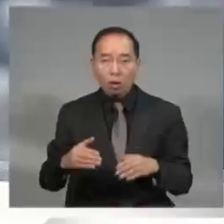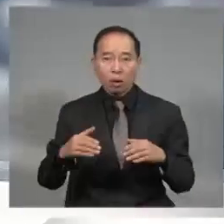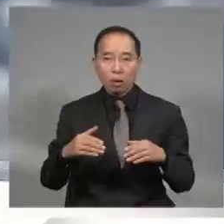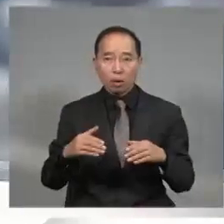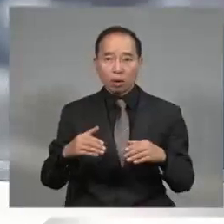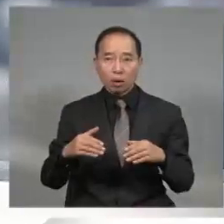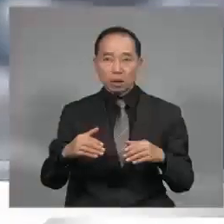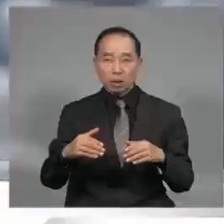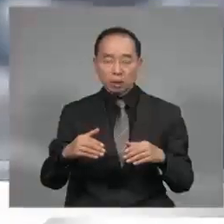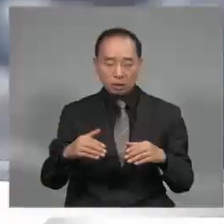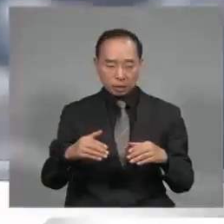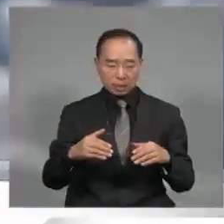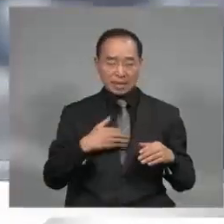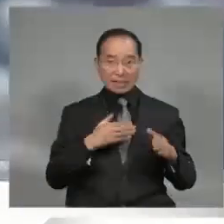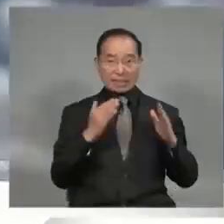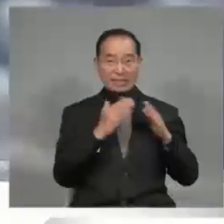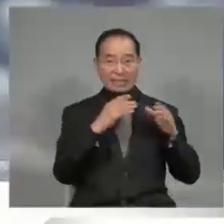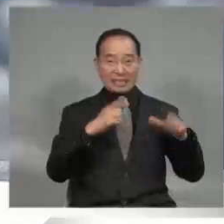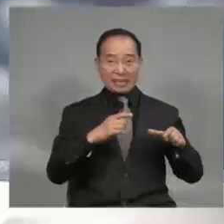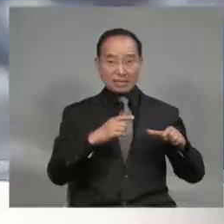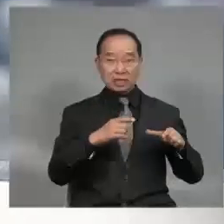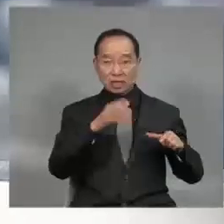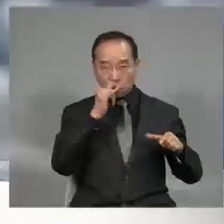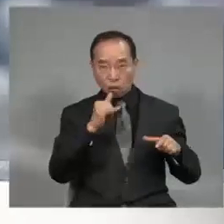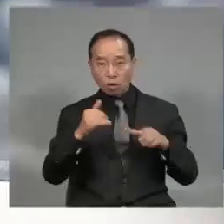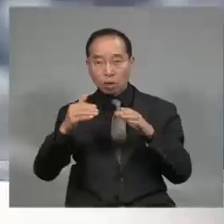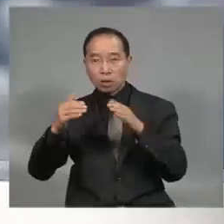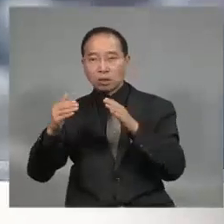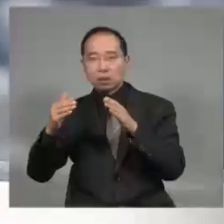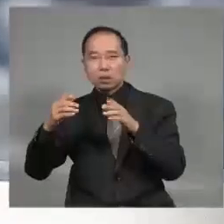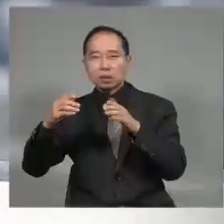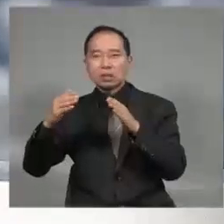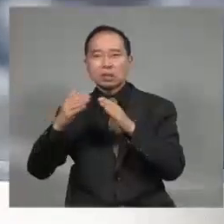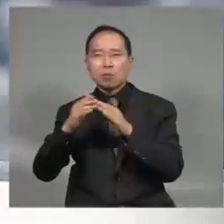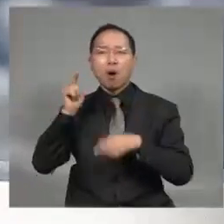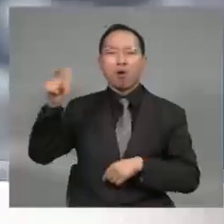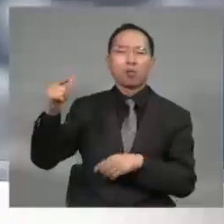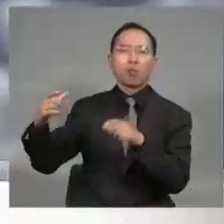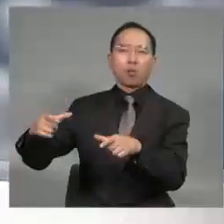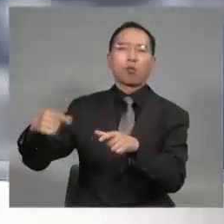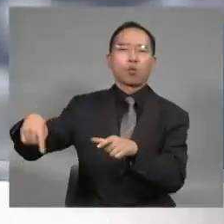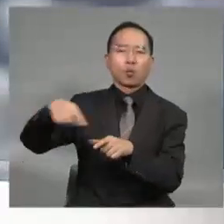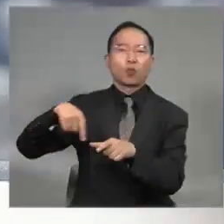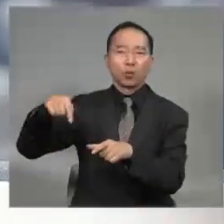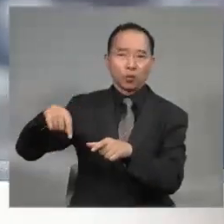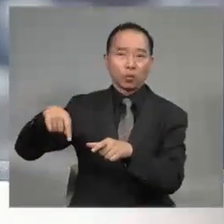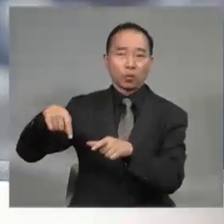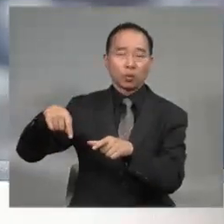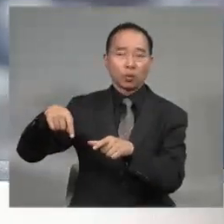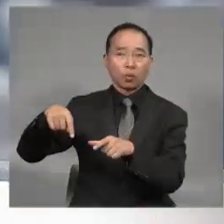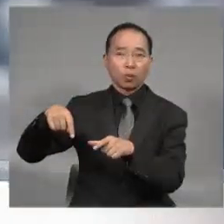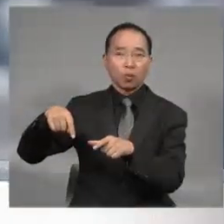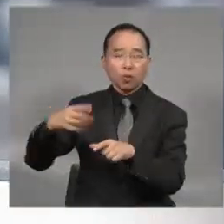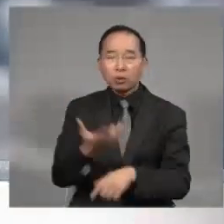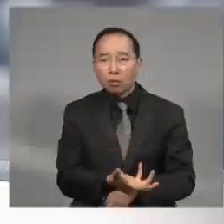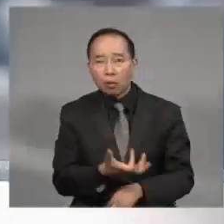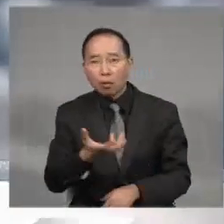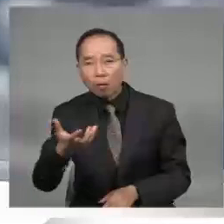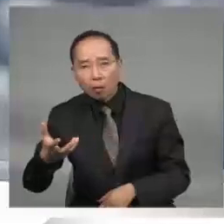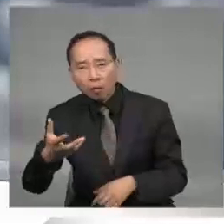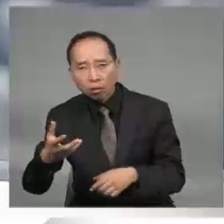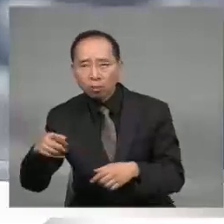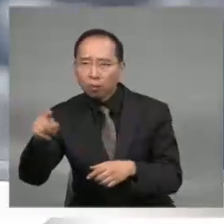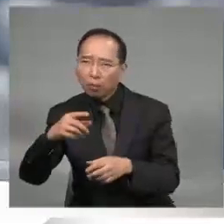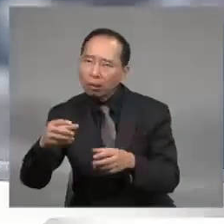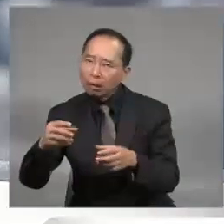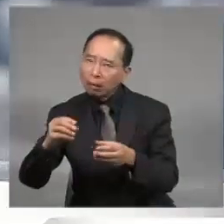사전투표 같은 경우에도 이제 봉투가 좀 이송되는 과정에서 바뀌거나 혹은 뭐 그런 위험이 없을까 하고 걱정하시는 분들도